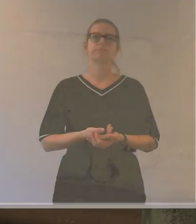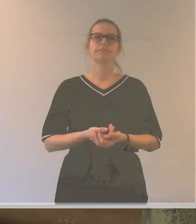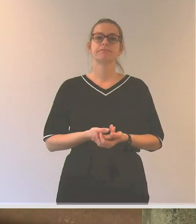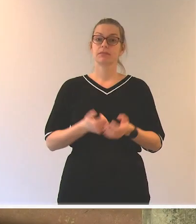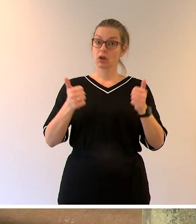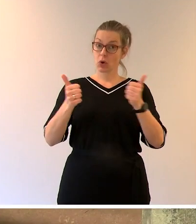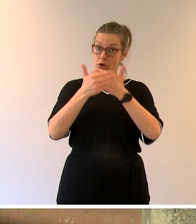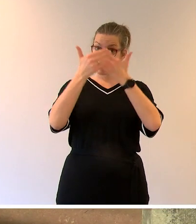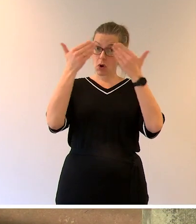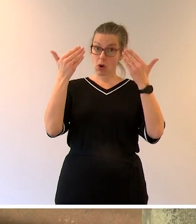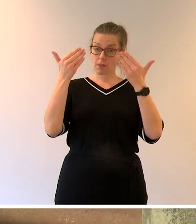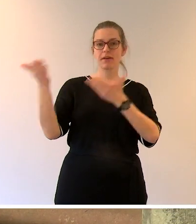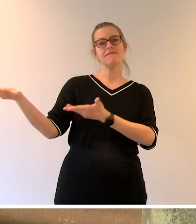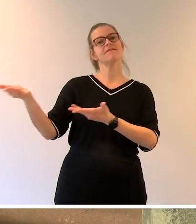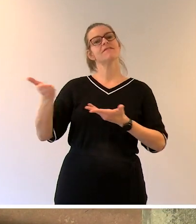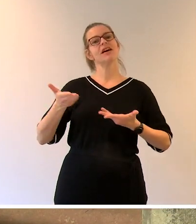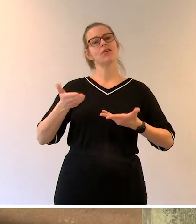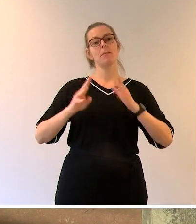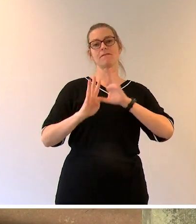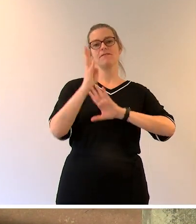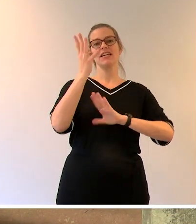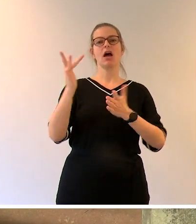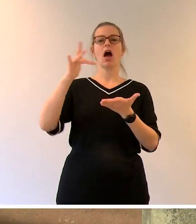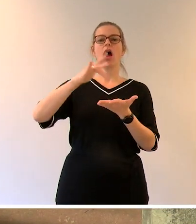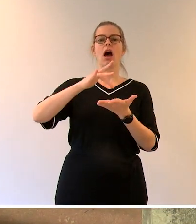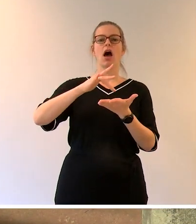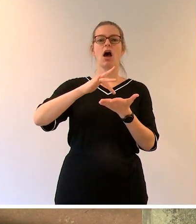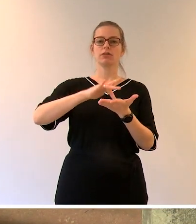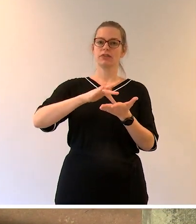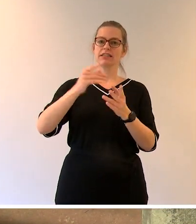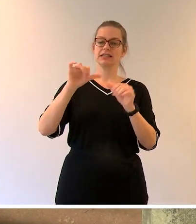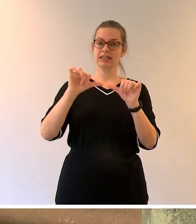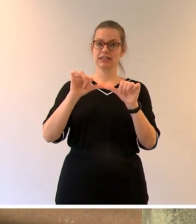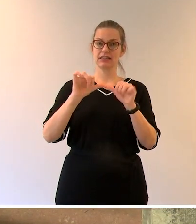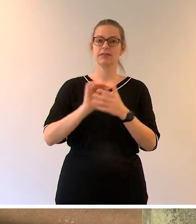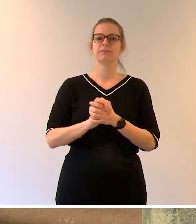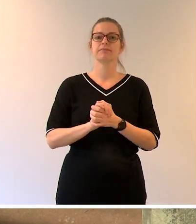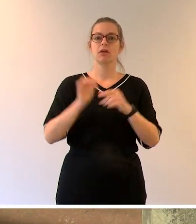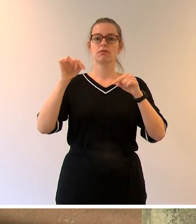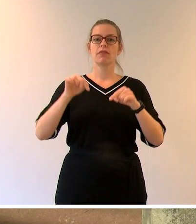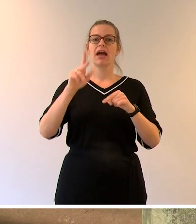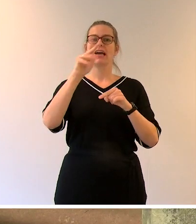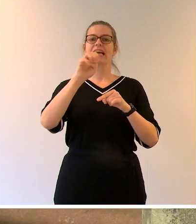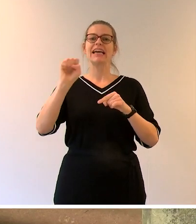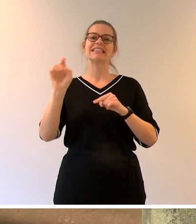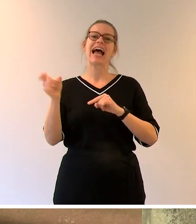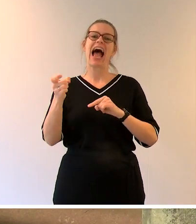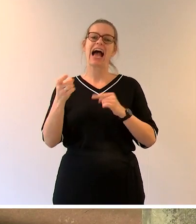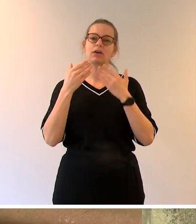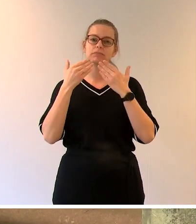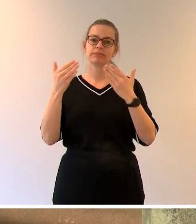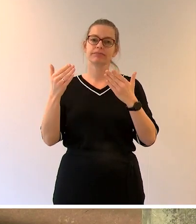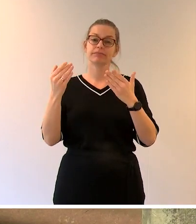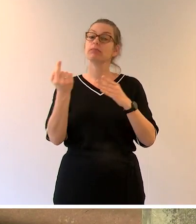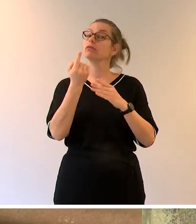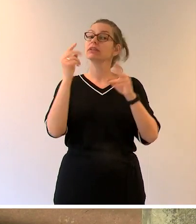aarde. Goedemorgen, welkom bij deze vierde adventsdienst. Vandaag gaat dominee Kees Haak voor. Hij zal spreken